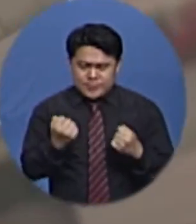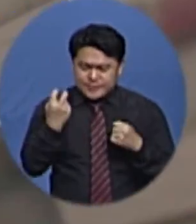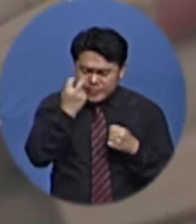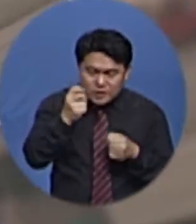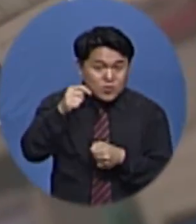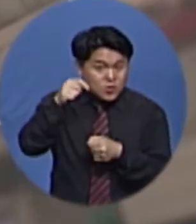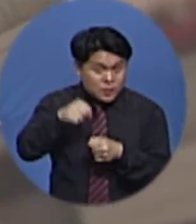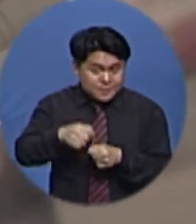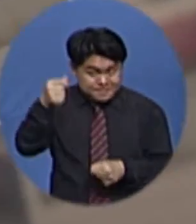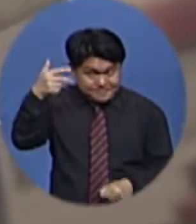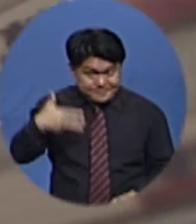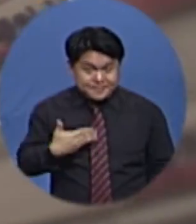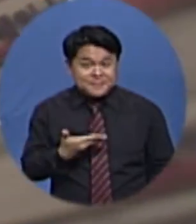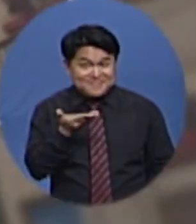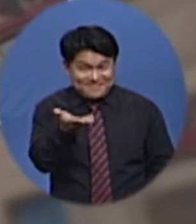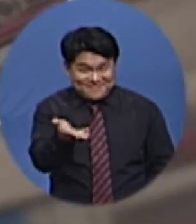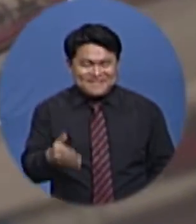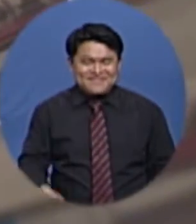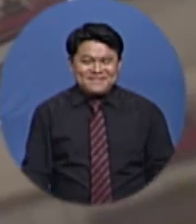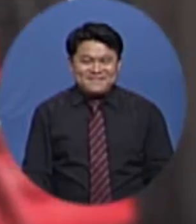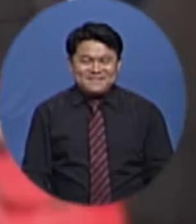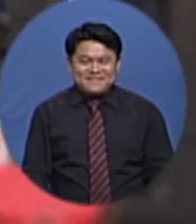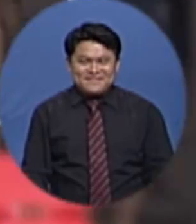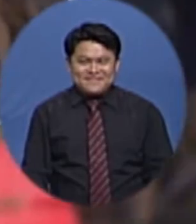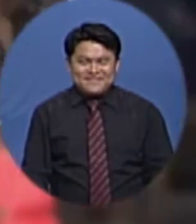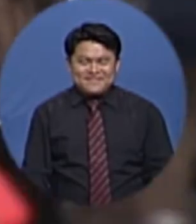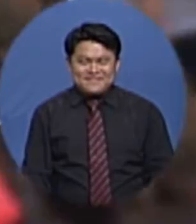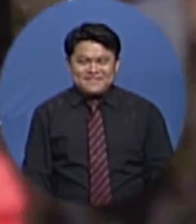건강관리를 위한 팁을 소개해드립니다.